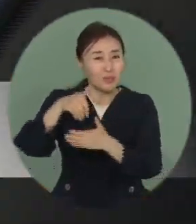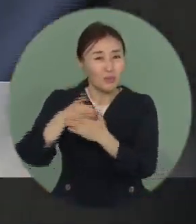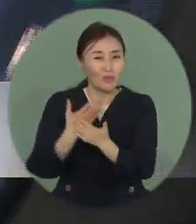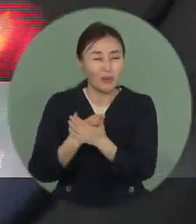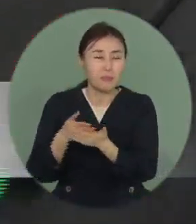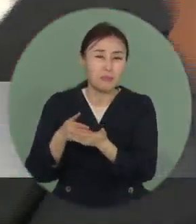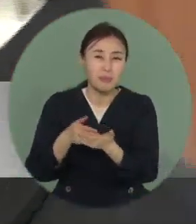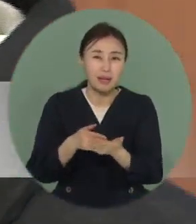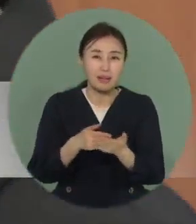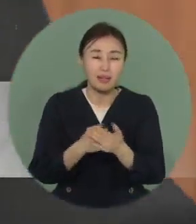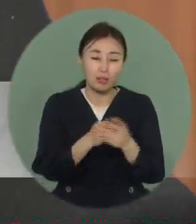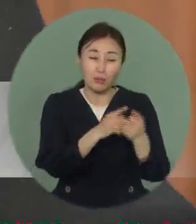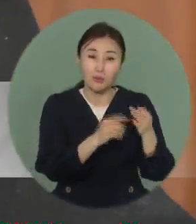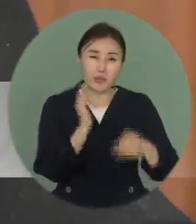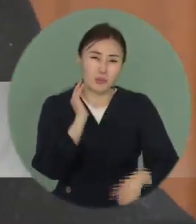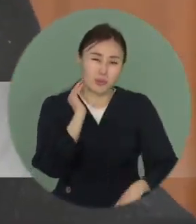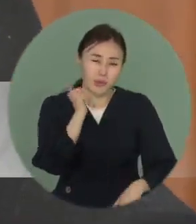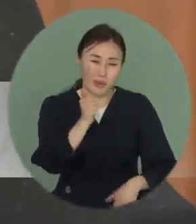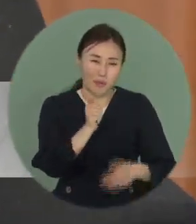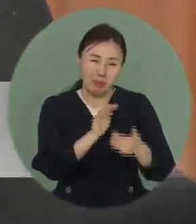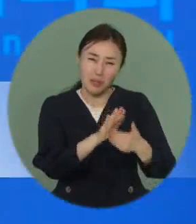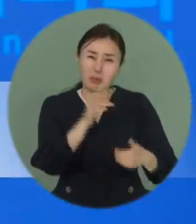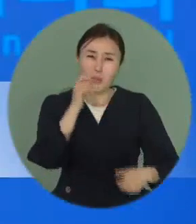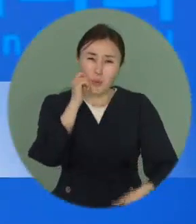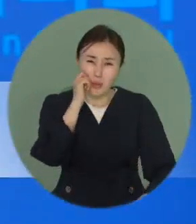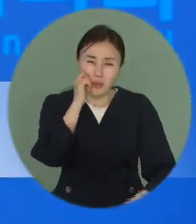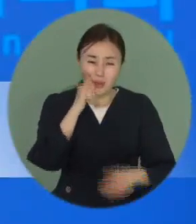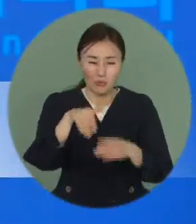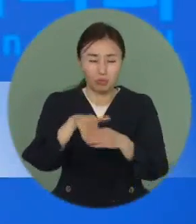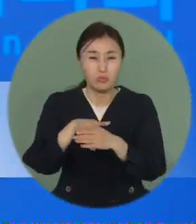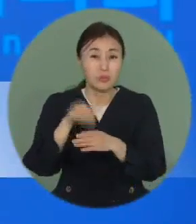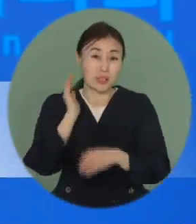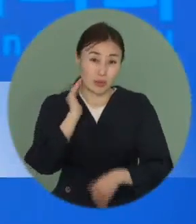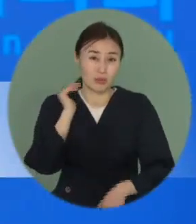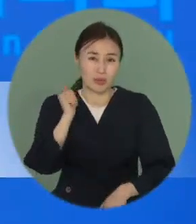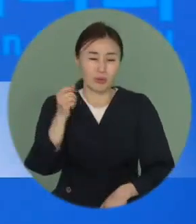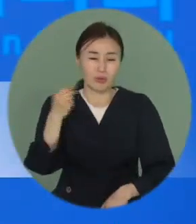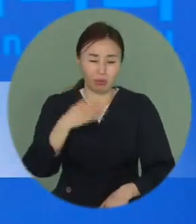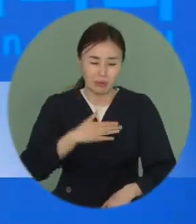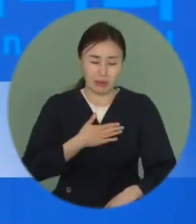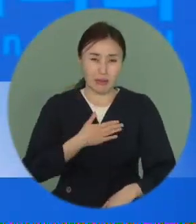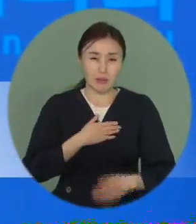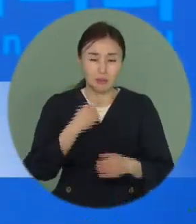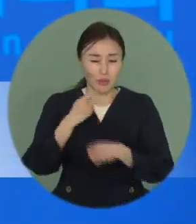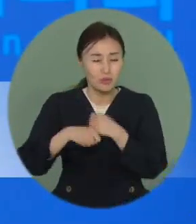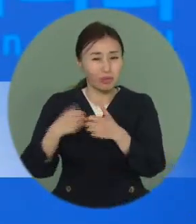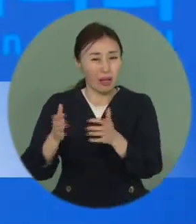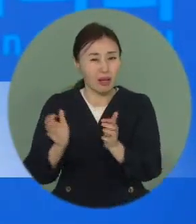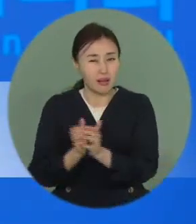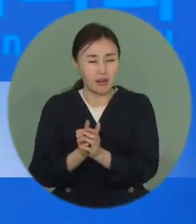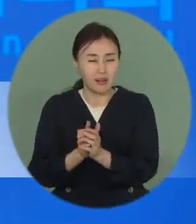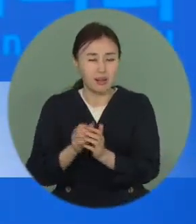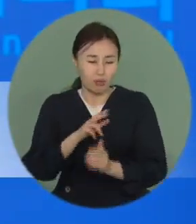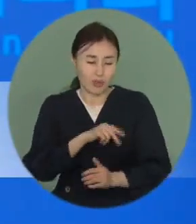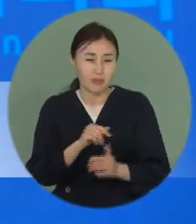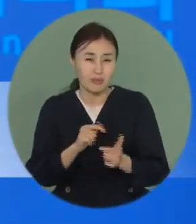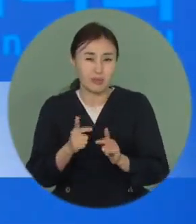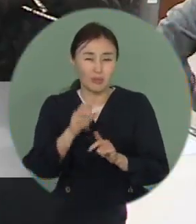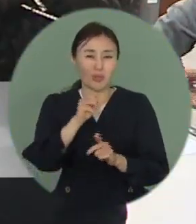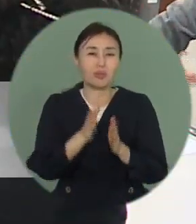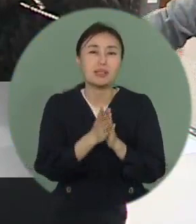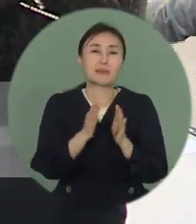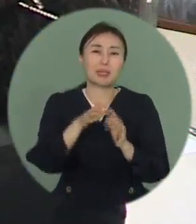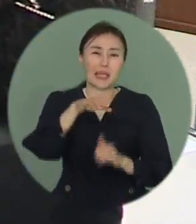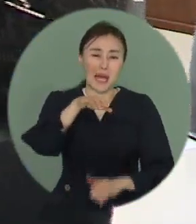윤석열 정부의 탄생을 막지 못하고 빌미를 준 문재인 정부와 자신을 비롯한 민주당 의원들이 광주 시민